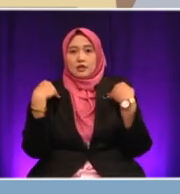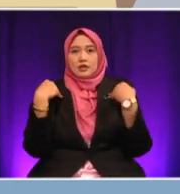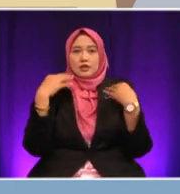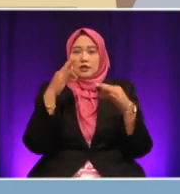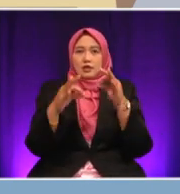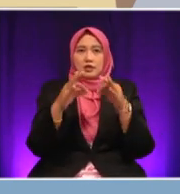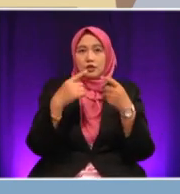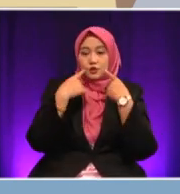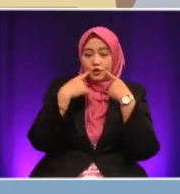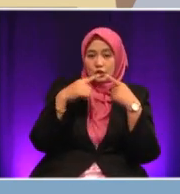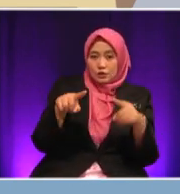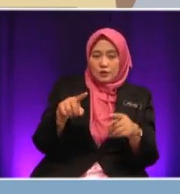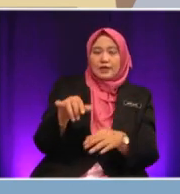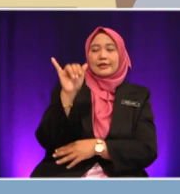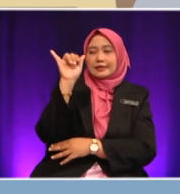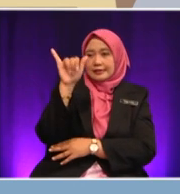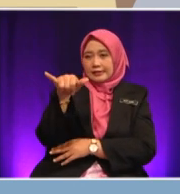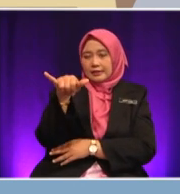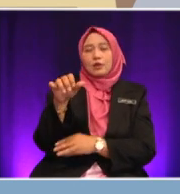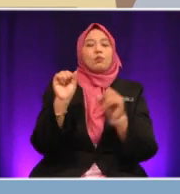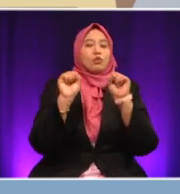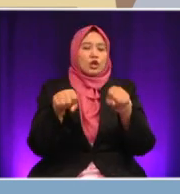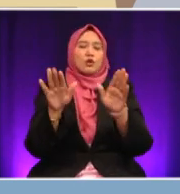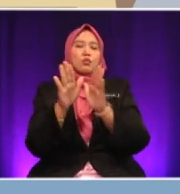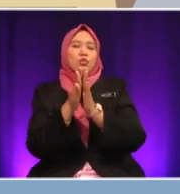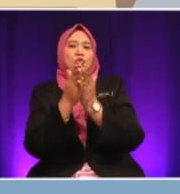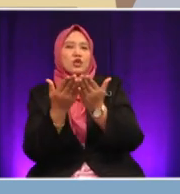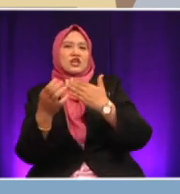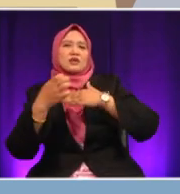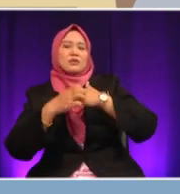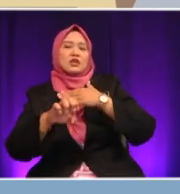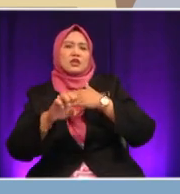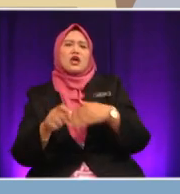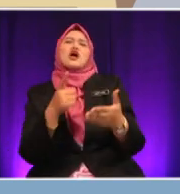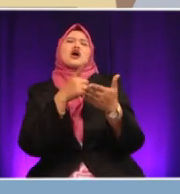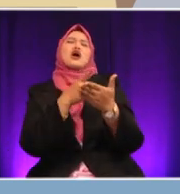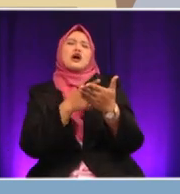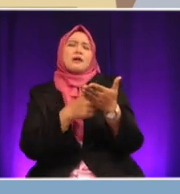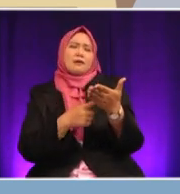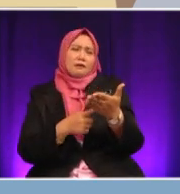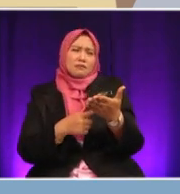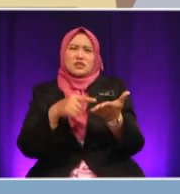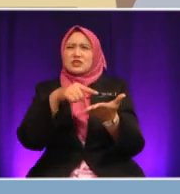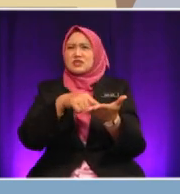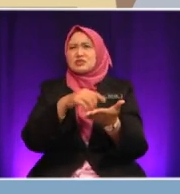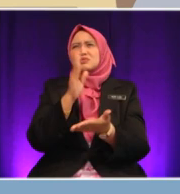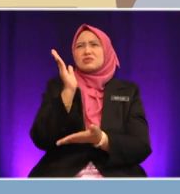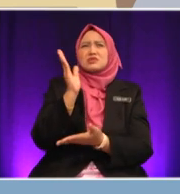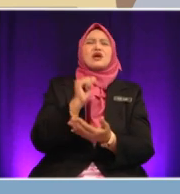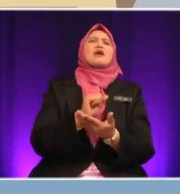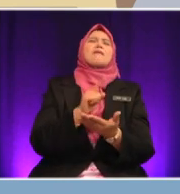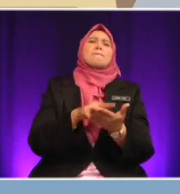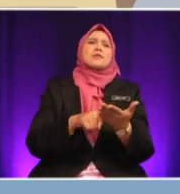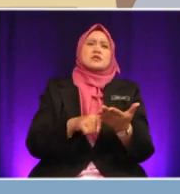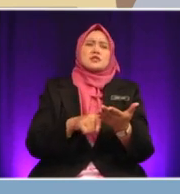kita tak boleh buka email kan Oke apa ini jadi sekarang ini soal dan dia berdasarkan